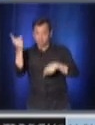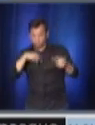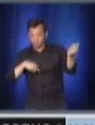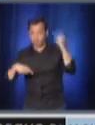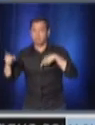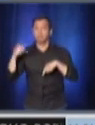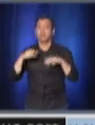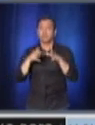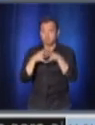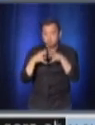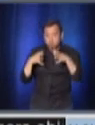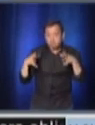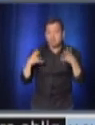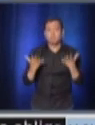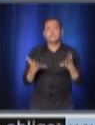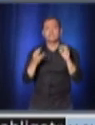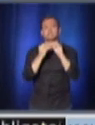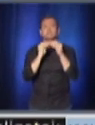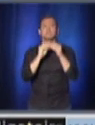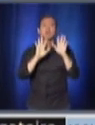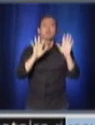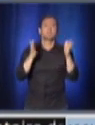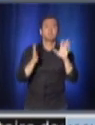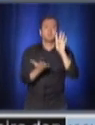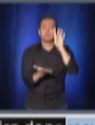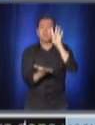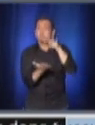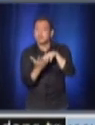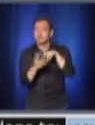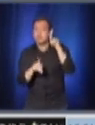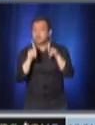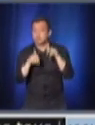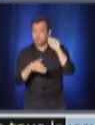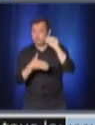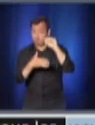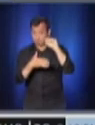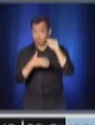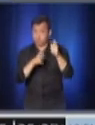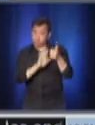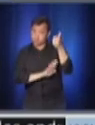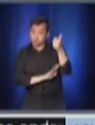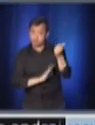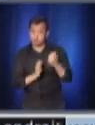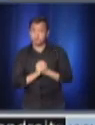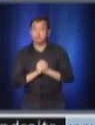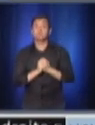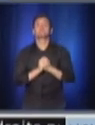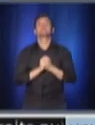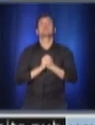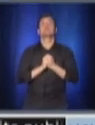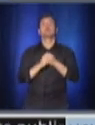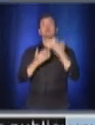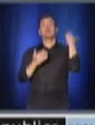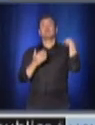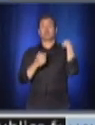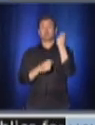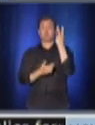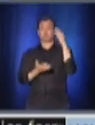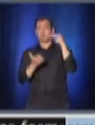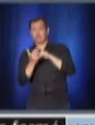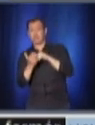à un petit peu plus que 4 000 personnes, alors que dans le pic, on a été à 12 000, 10 000 personnes qui manquaient.